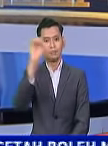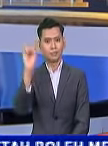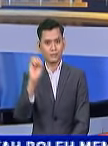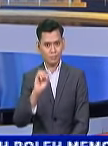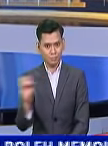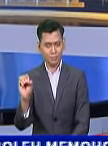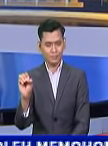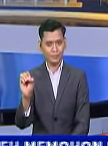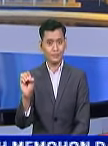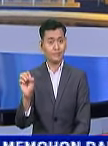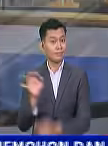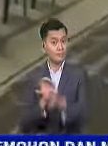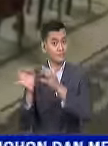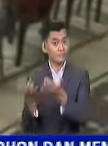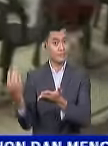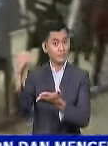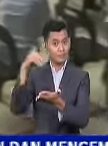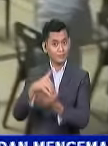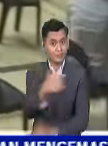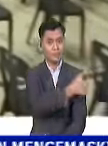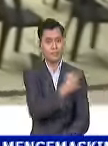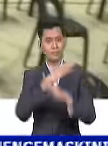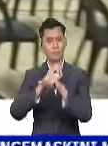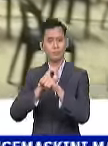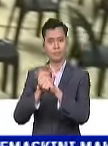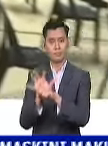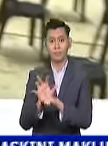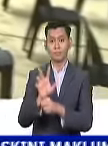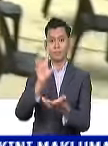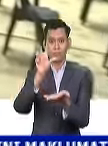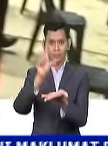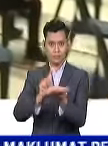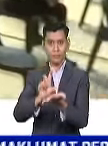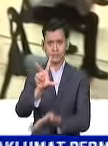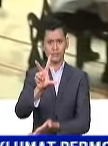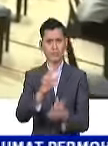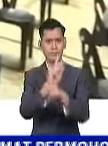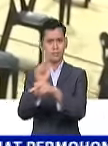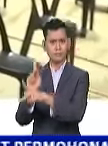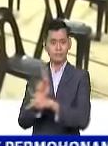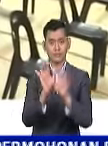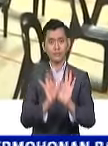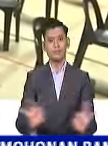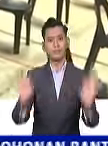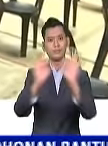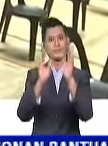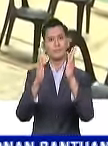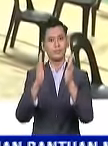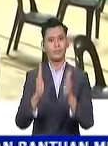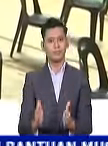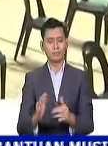91.4%. Jelasnya, pengambilan vaksin tetap digalakkan bagi menjaga kepentingan ramai.